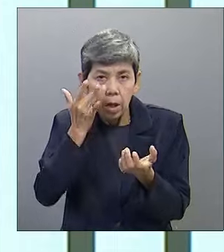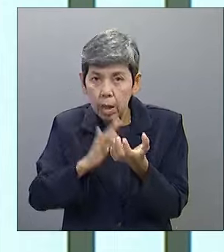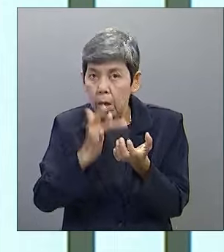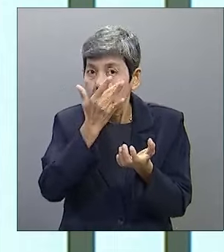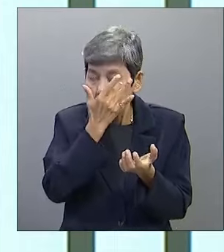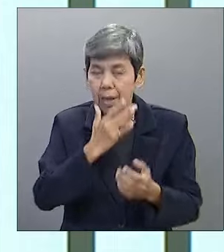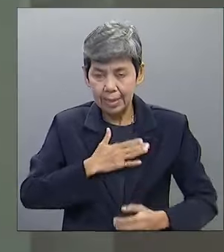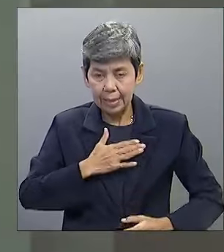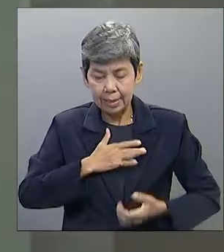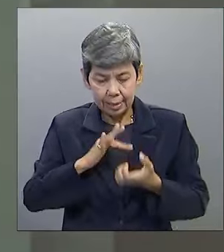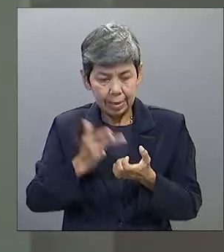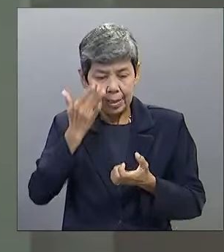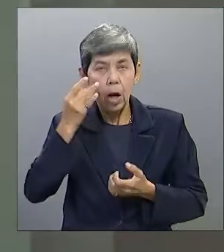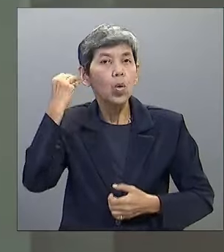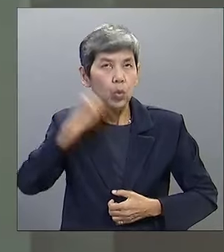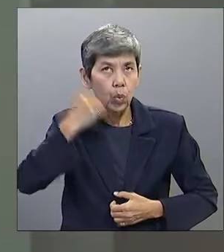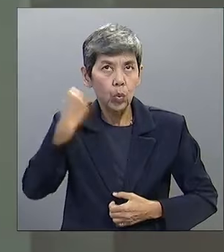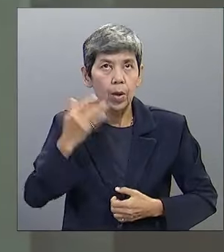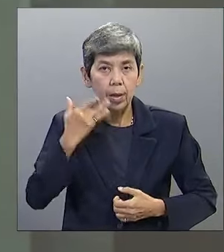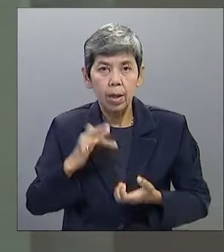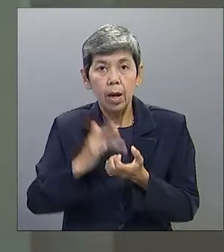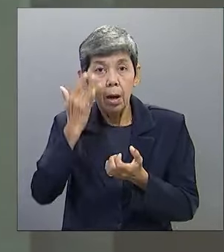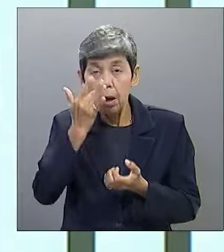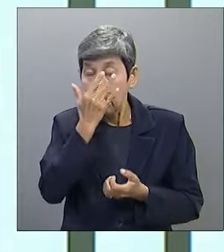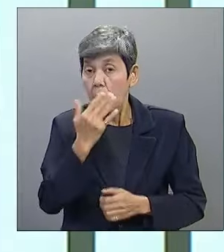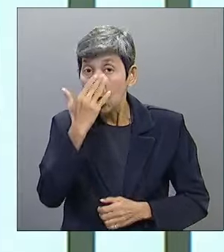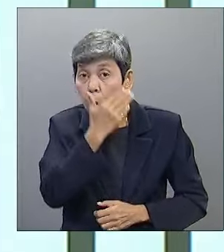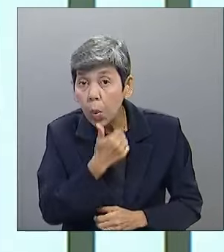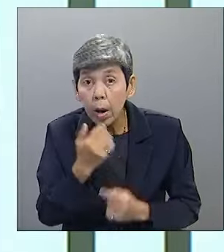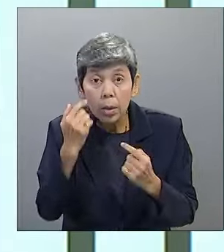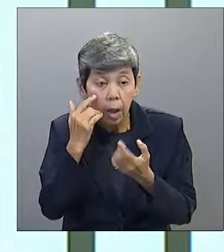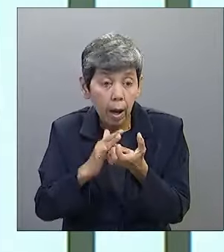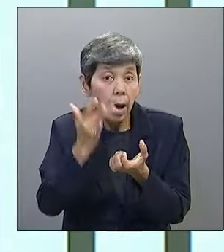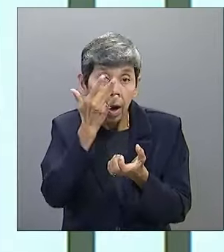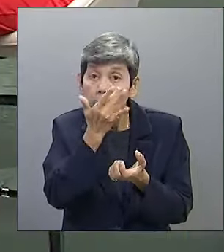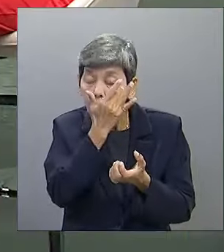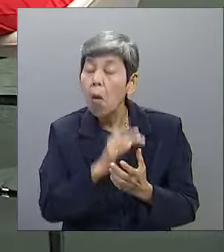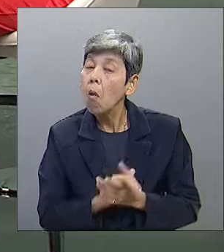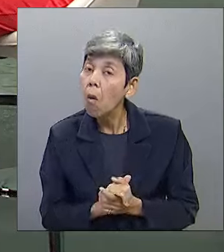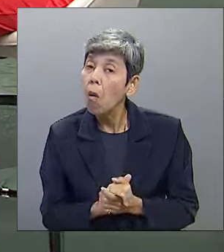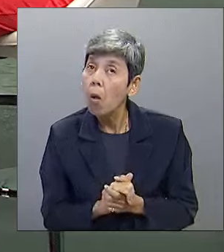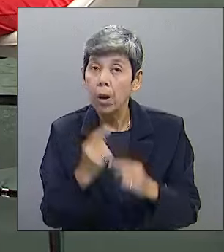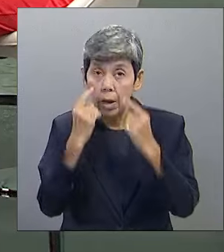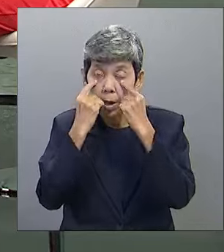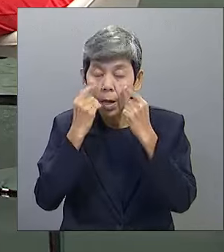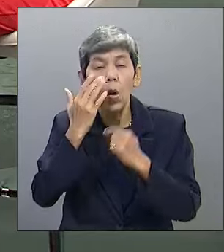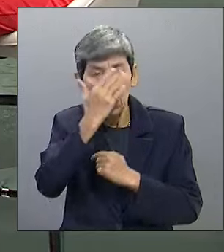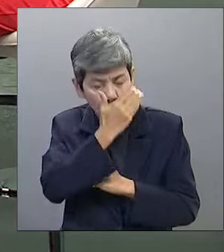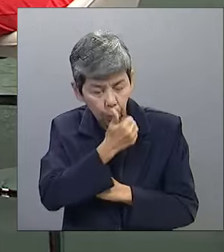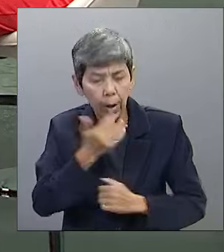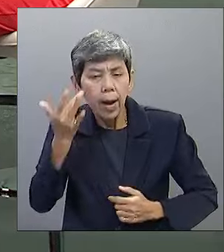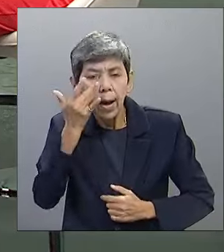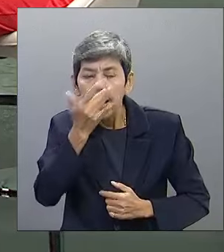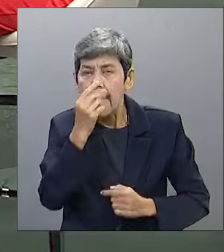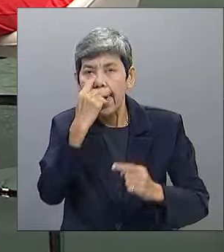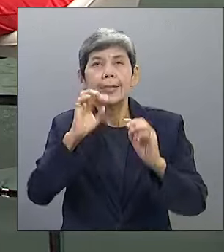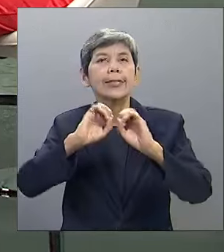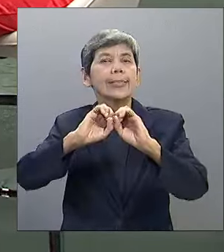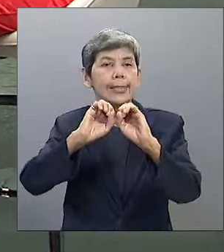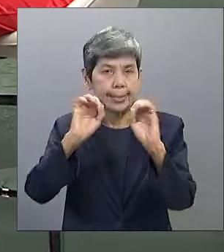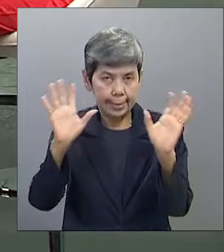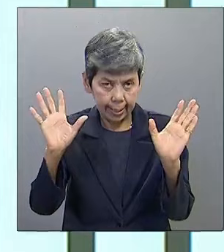นส์มั้ย ยุ้ยใส่คอนแทคเลนส์ทุกวันค่ะ อ๋อเหรอ ใช่ เอาตาสวยๆนี่คือตาคอนแทคเลนส์เหรอ ใช่ค่ะตาสวยอยู่แล้วเป็นทุนเดิมแต่ใส่คอนแทคเลนส์ให้เห็นได้ชัดขึ้น